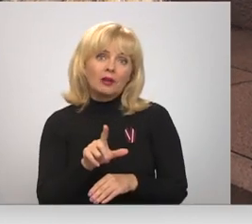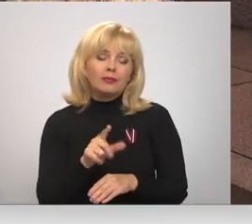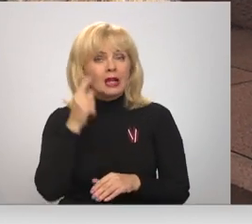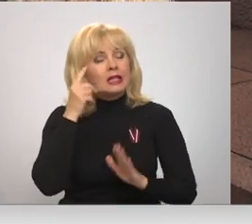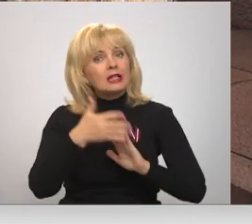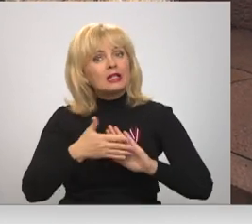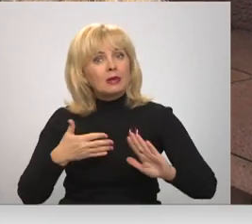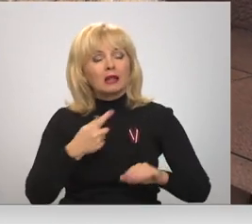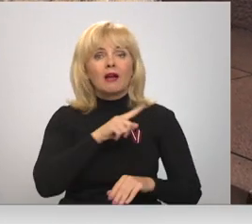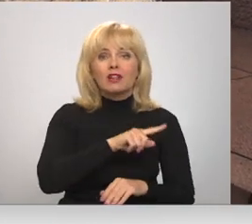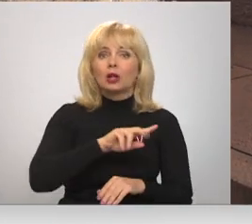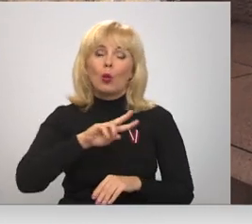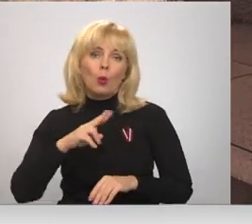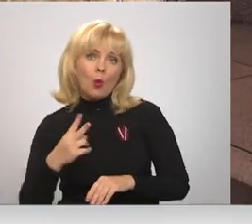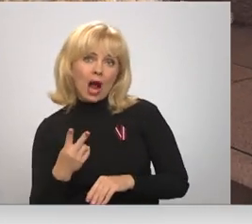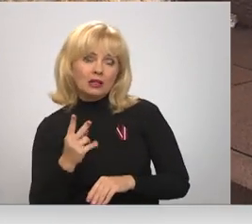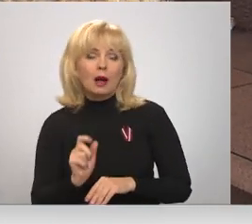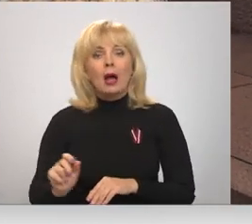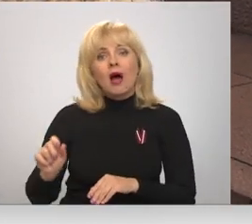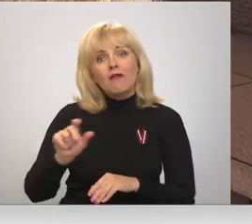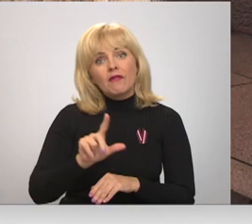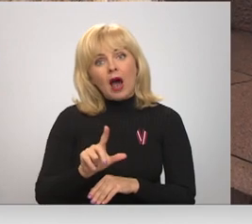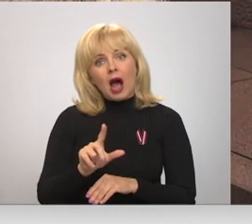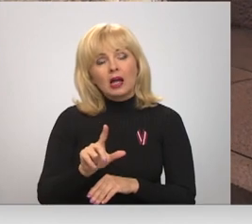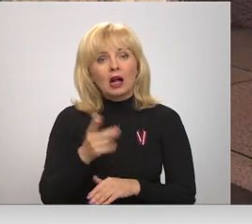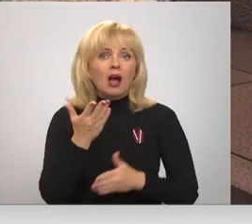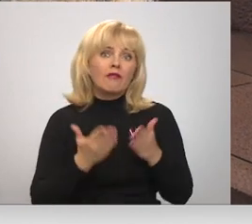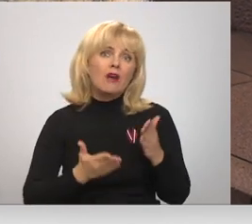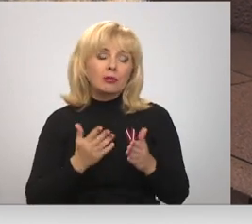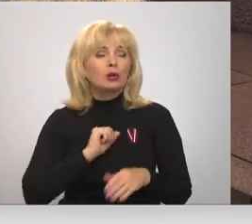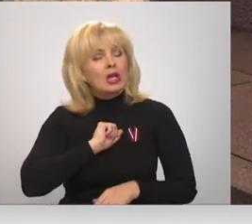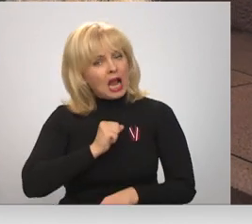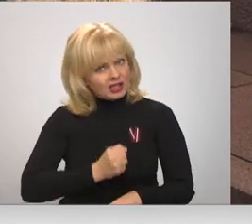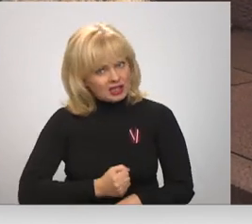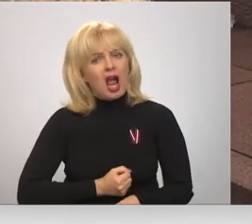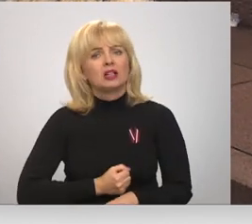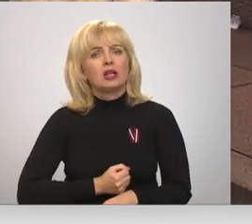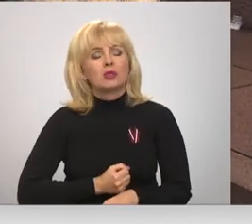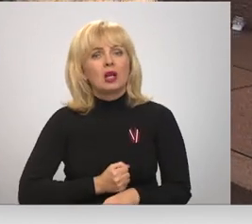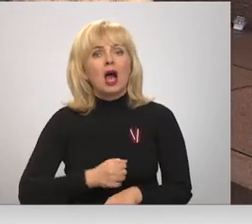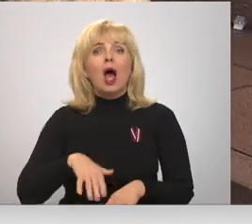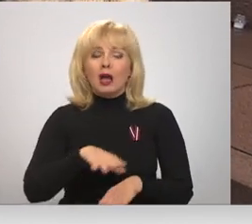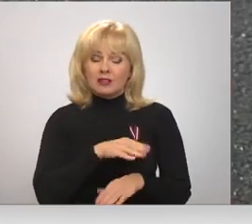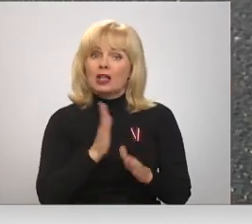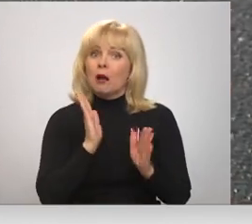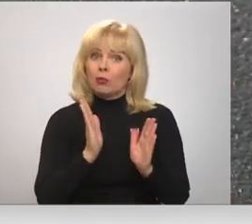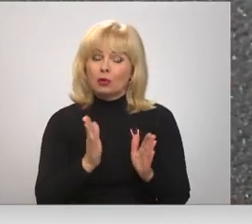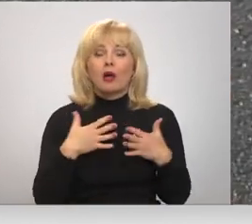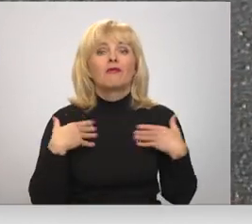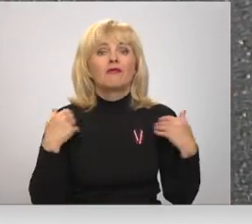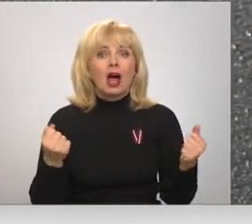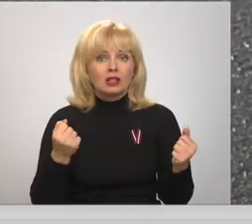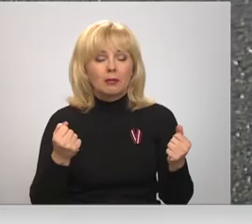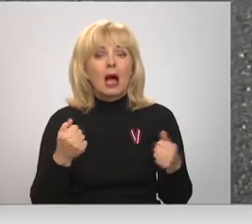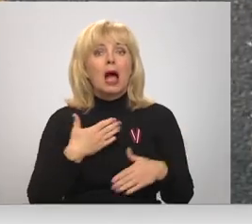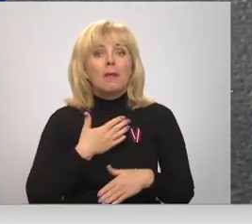izpratni vienam pret otru, vairāk varbūt iecietības un visiem būtu veseliem. Es patiesībā